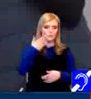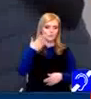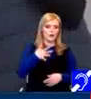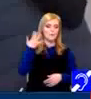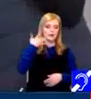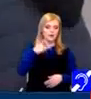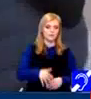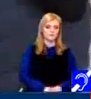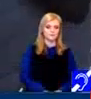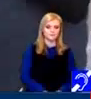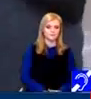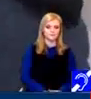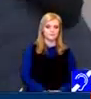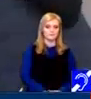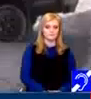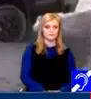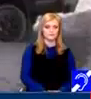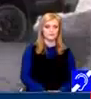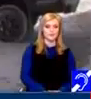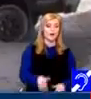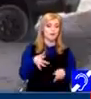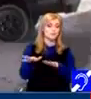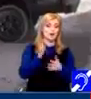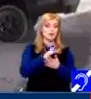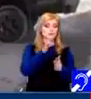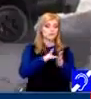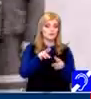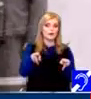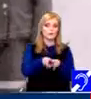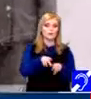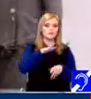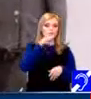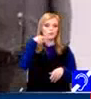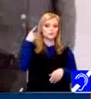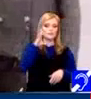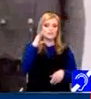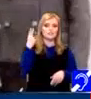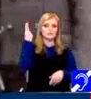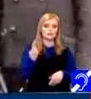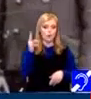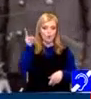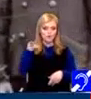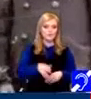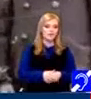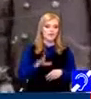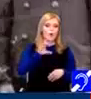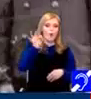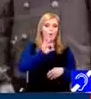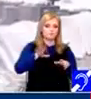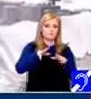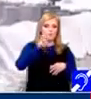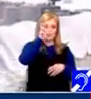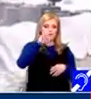Eliberați cadrul, vă rog, domnul, ieșiți de pe stradă! Acțiunea are loc în orașul Vladivostok și aduce în prim plan povestea ultimului țar al Rusiei și a